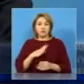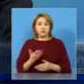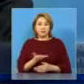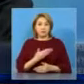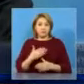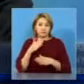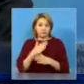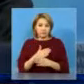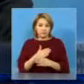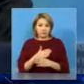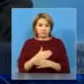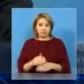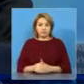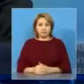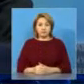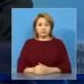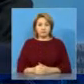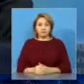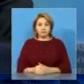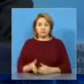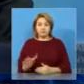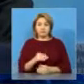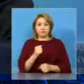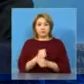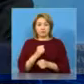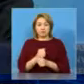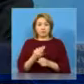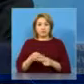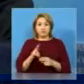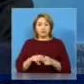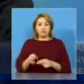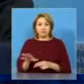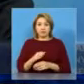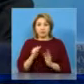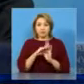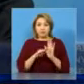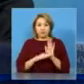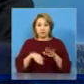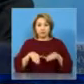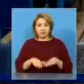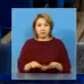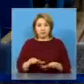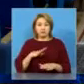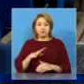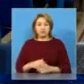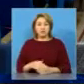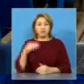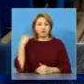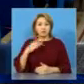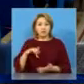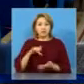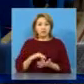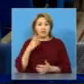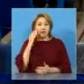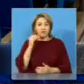неге қолдамасқа? Қолдаймыз. Оны жасаймыз да, бірақ олды бәрі де ретмен шешілетін мәселелер. Ақтөбе қаласының